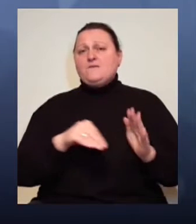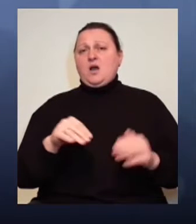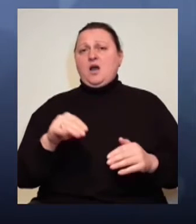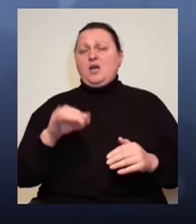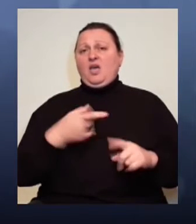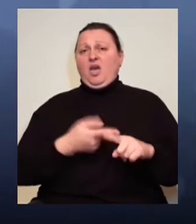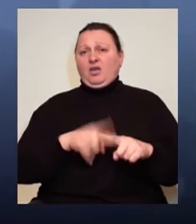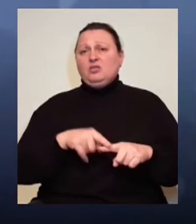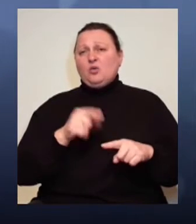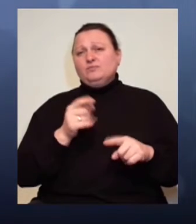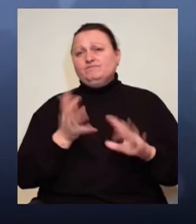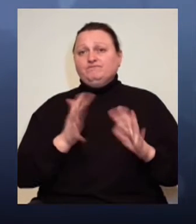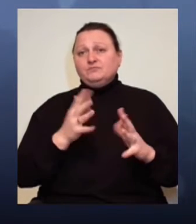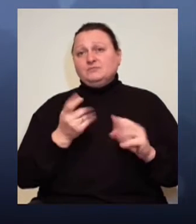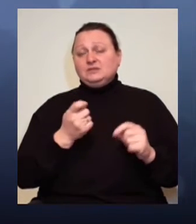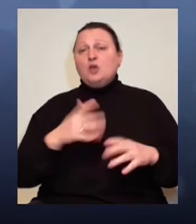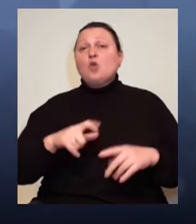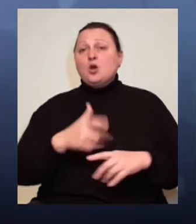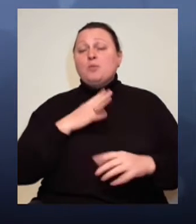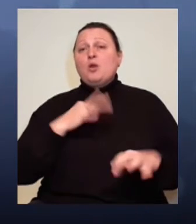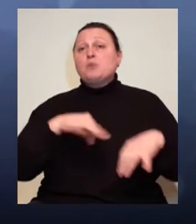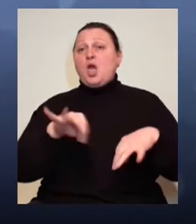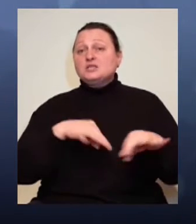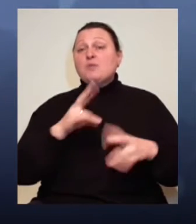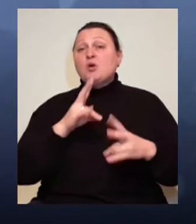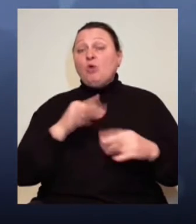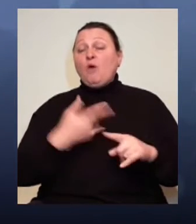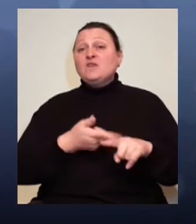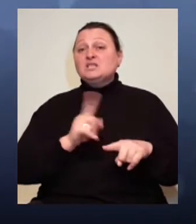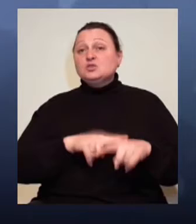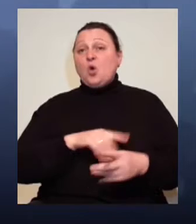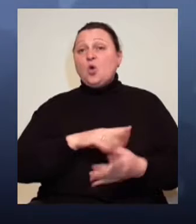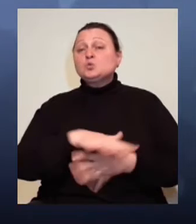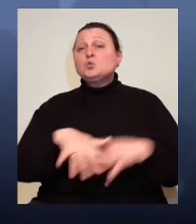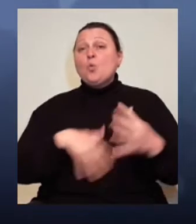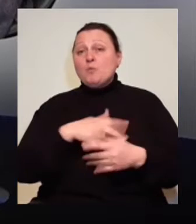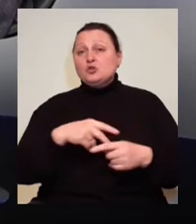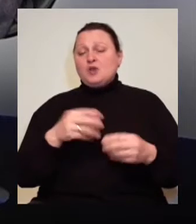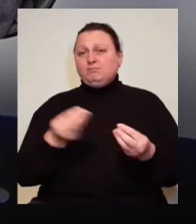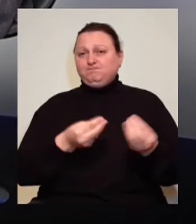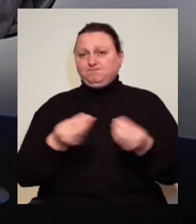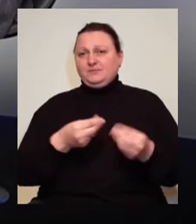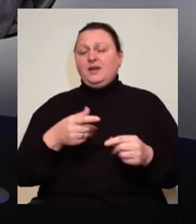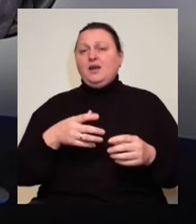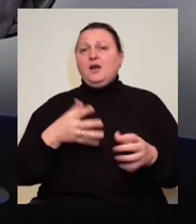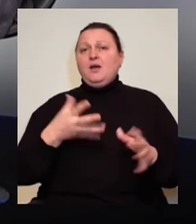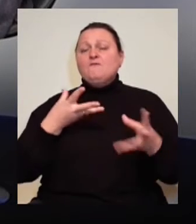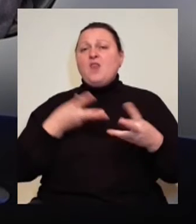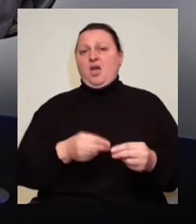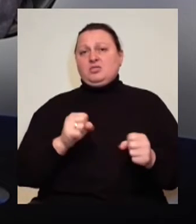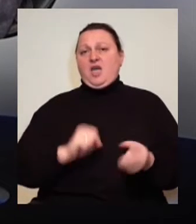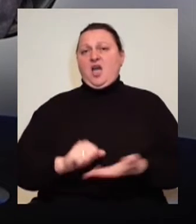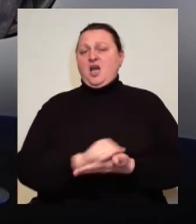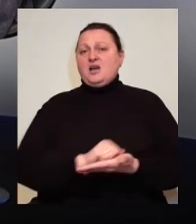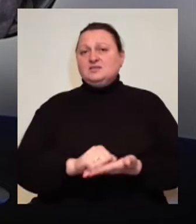вони більш-менш були дороги проїзними. Але від цього теж є наслідки. Оці активні речовини,